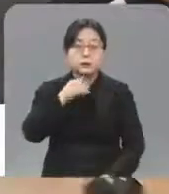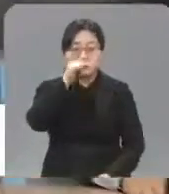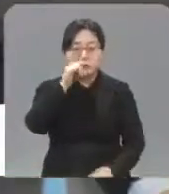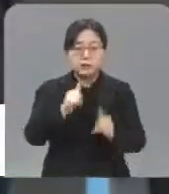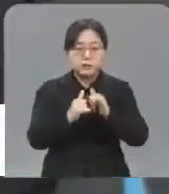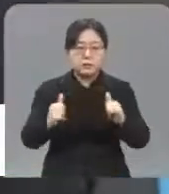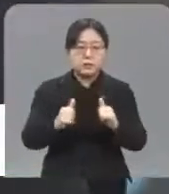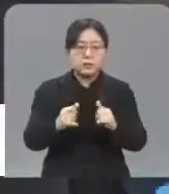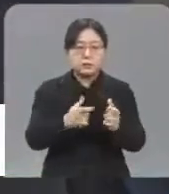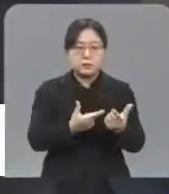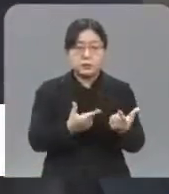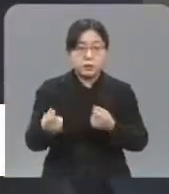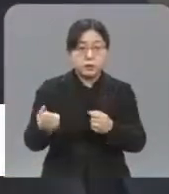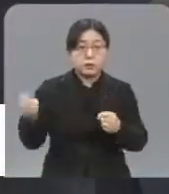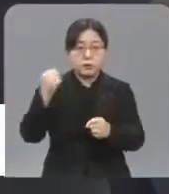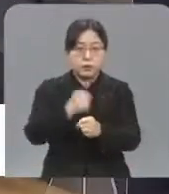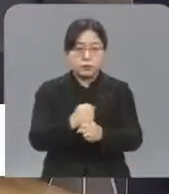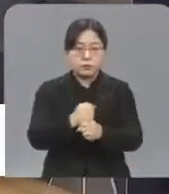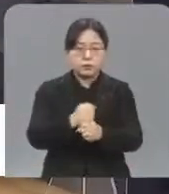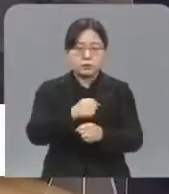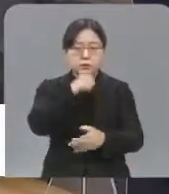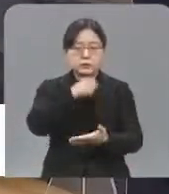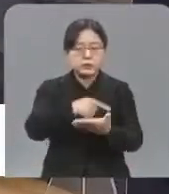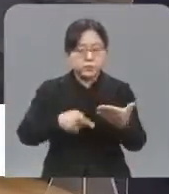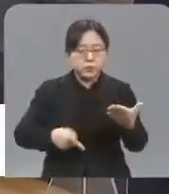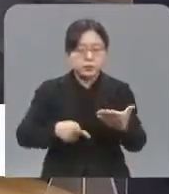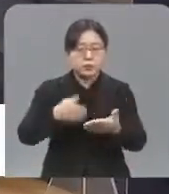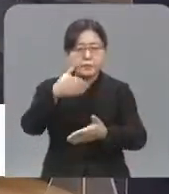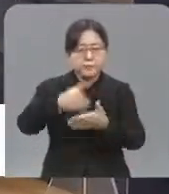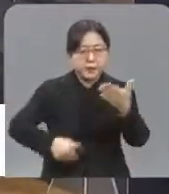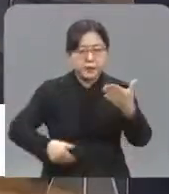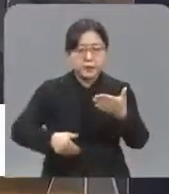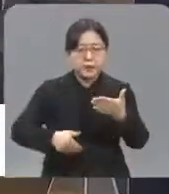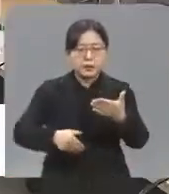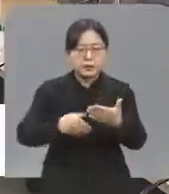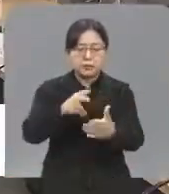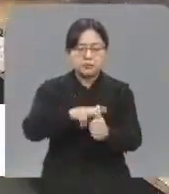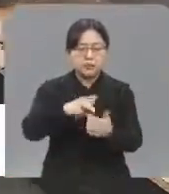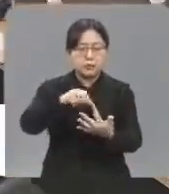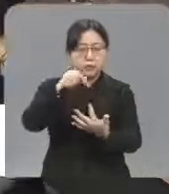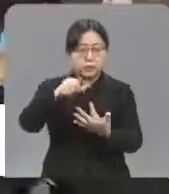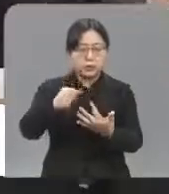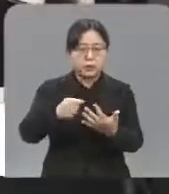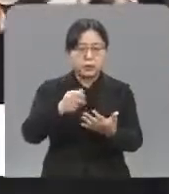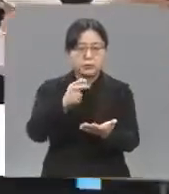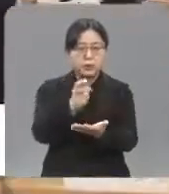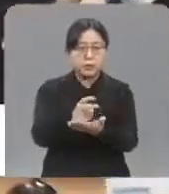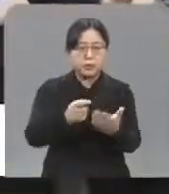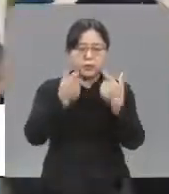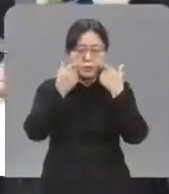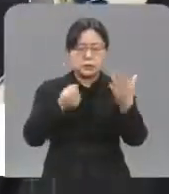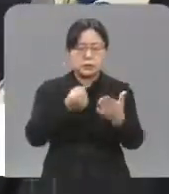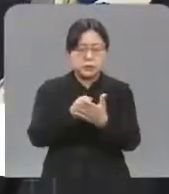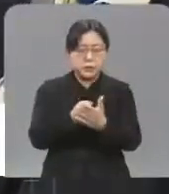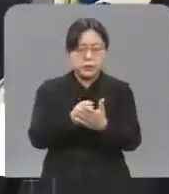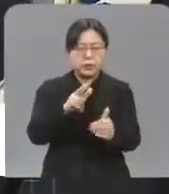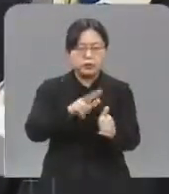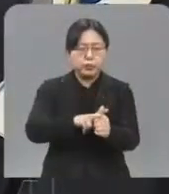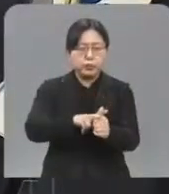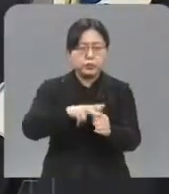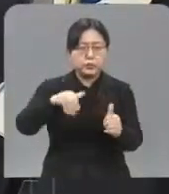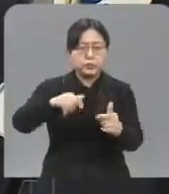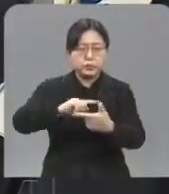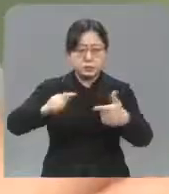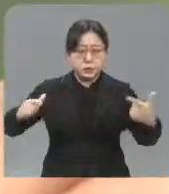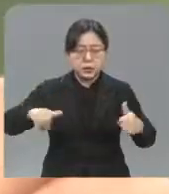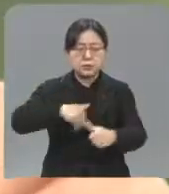사람들에 대한 일괄 복당과 페널티 감면 등에 대한 세부 경선 룰이 확정되면 후보들 간 명함도 엇갈릴 수